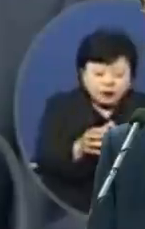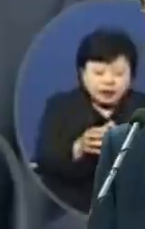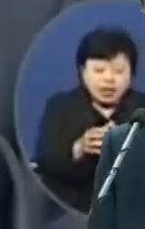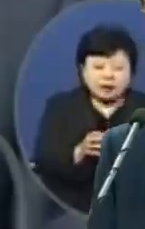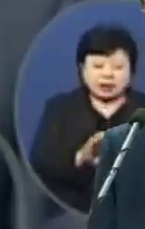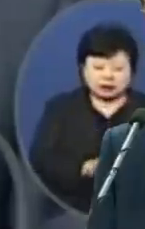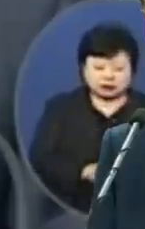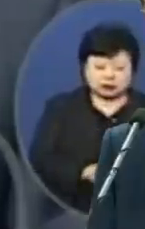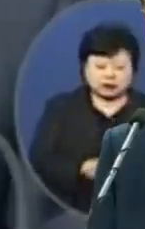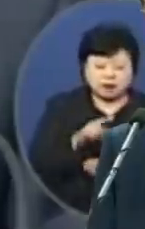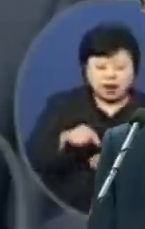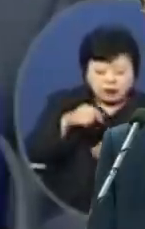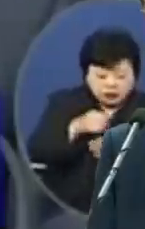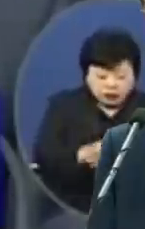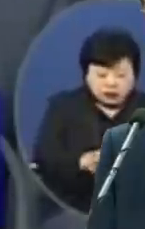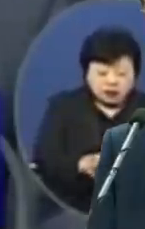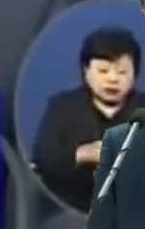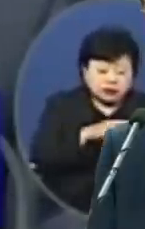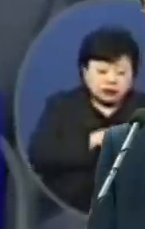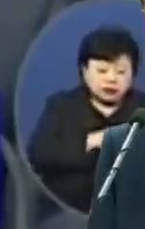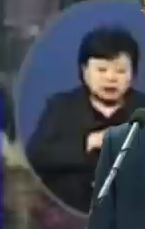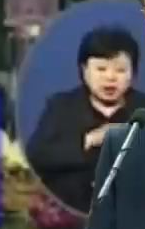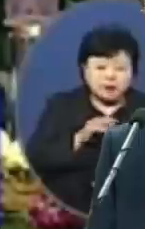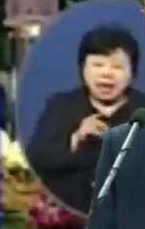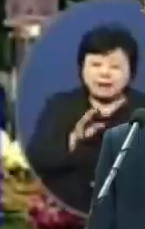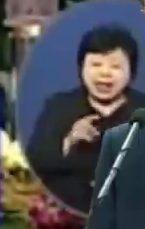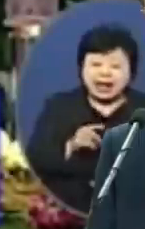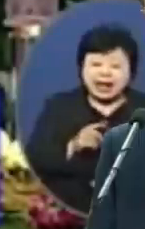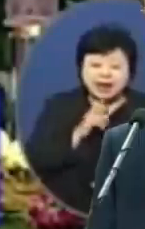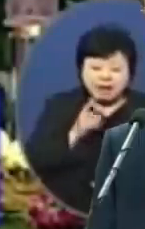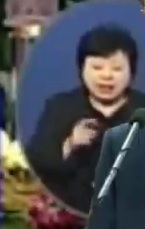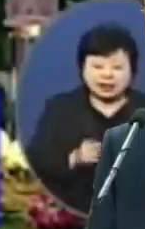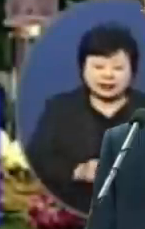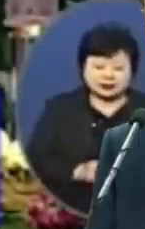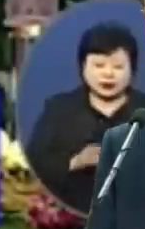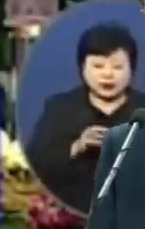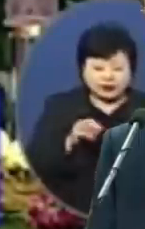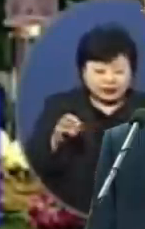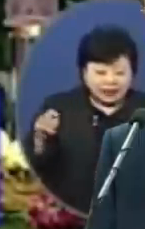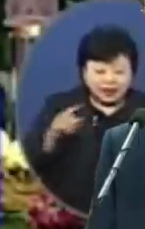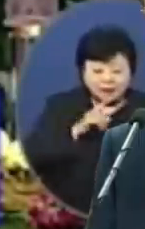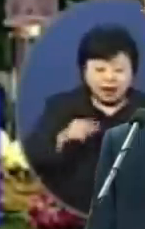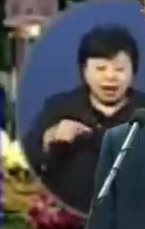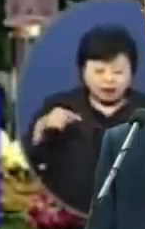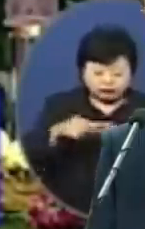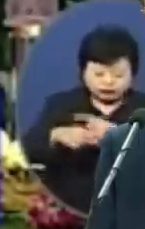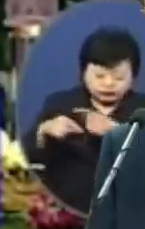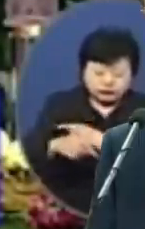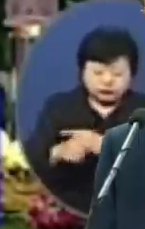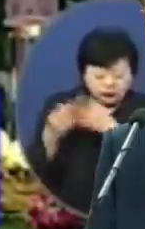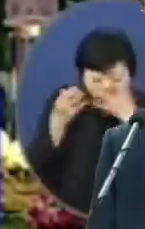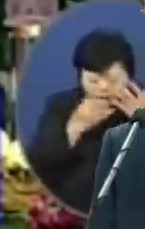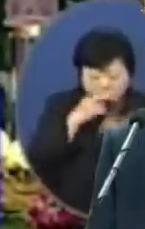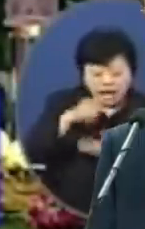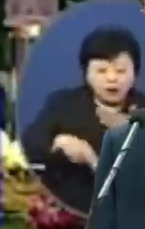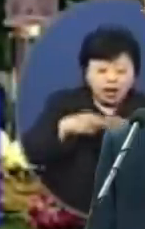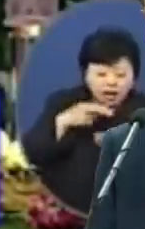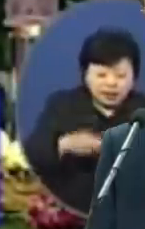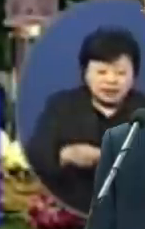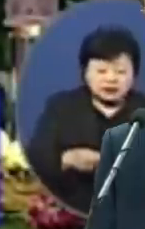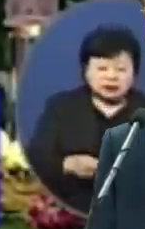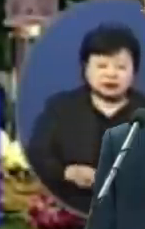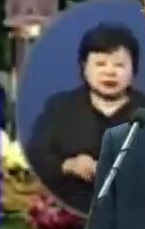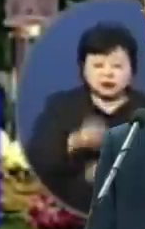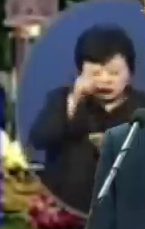하고 그러므로 그 이름을 바벨이라 하니 야훼는 거기서 온 땅의 언어를 혼잡하게 하였으므로 야훼께서 거기서 그들을